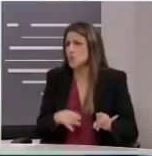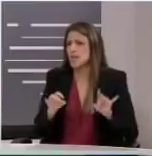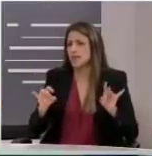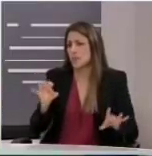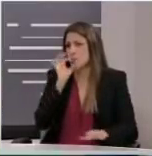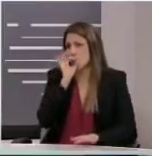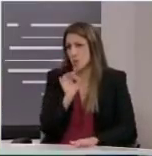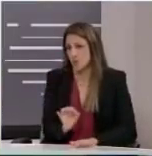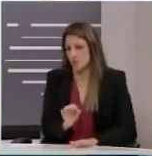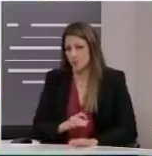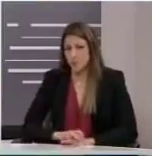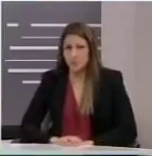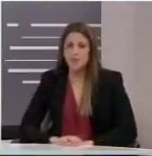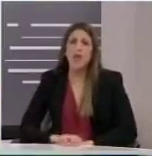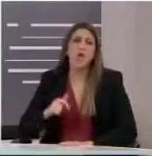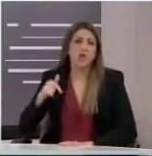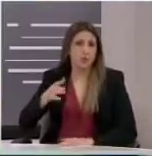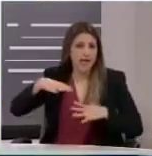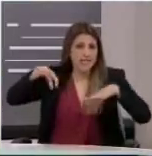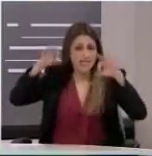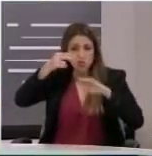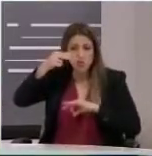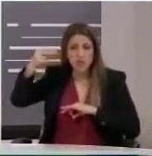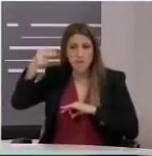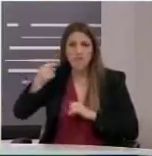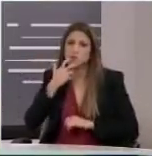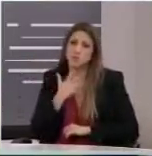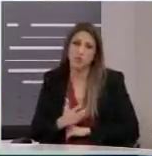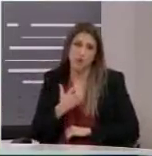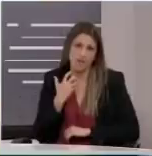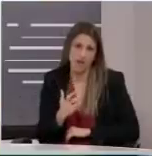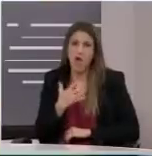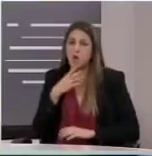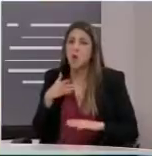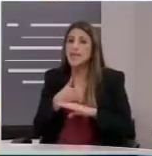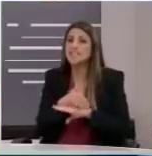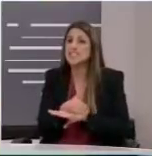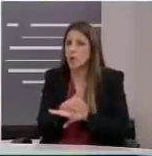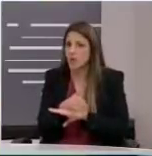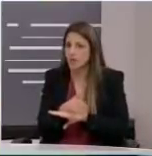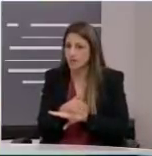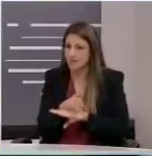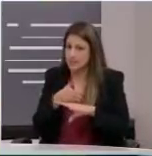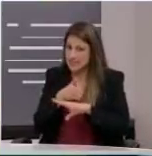θέματα. Διότι στην εισαγωγή σας και εσείς